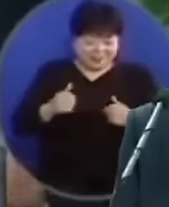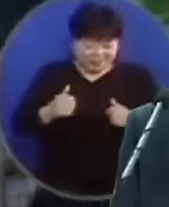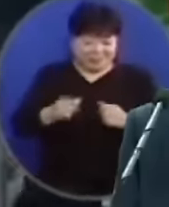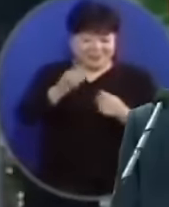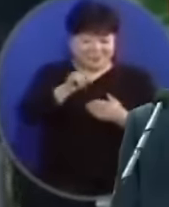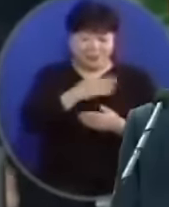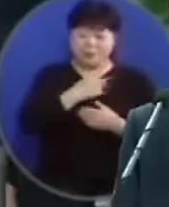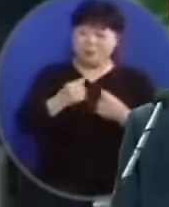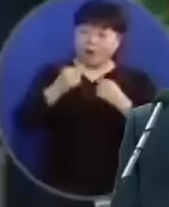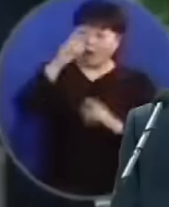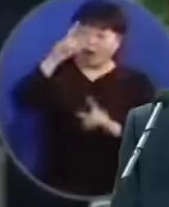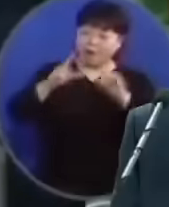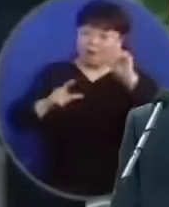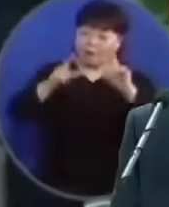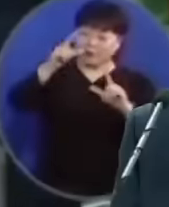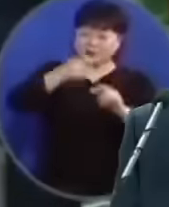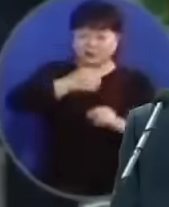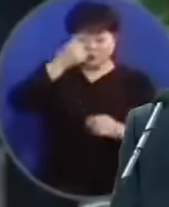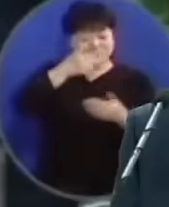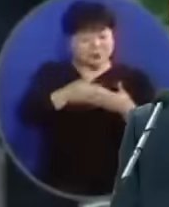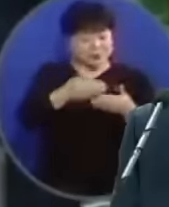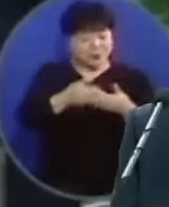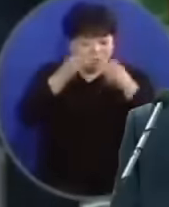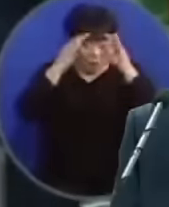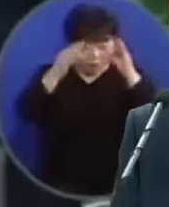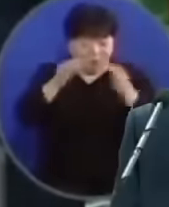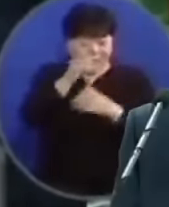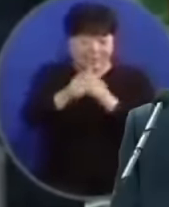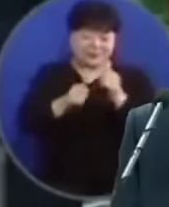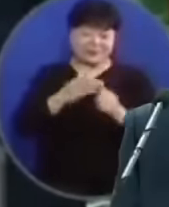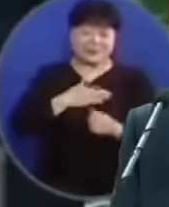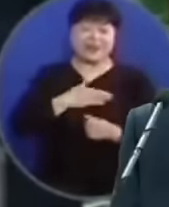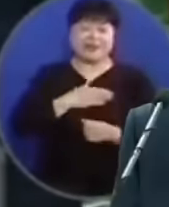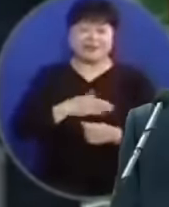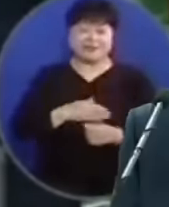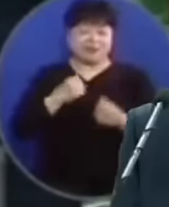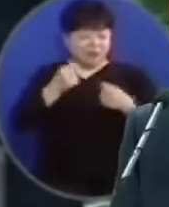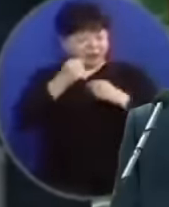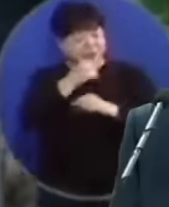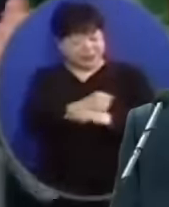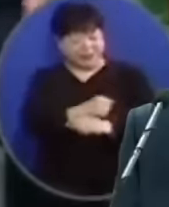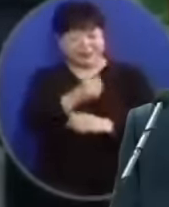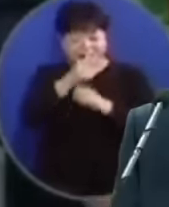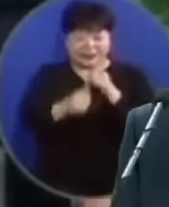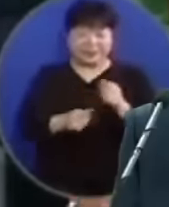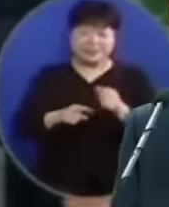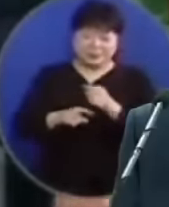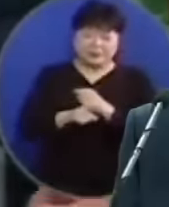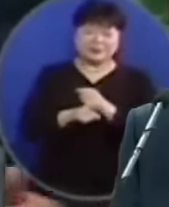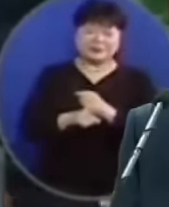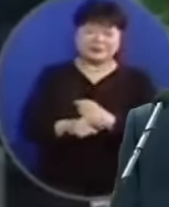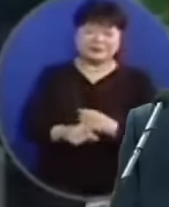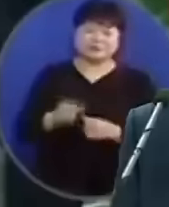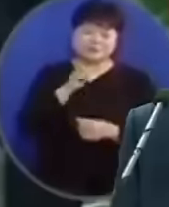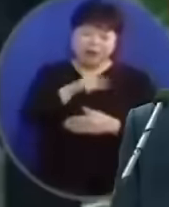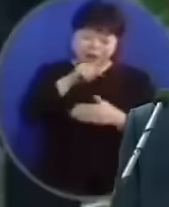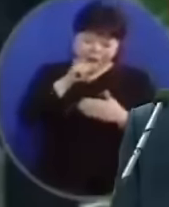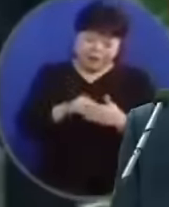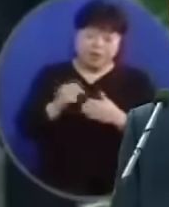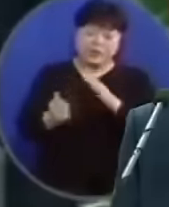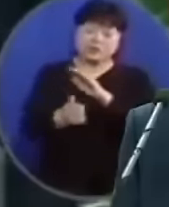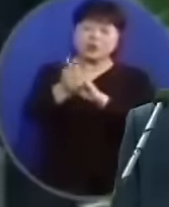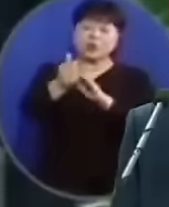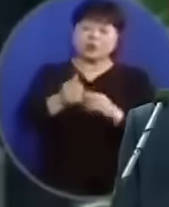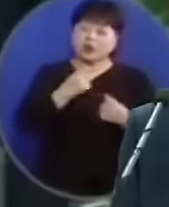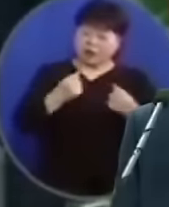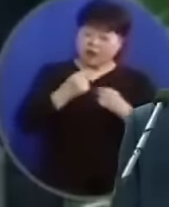하는 건강한 내 모습을 꿈으로 그려보고, 그 다음 하나님 나는 저런 사람입니다, 하나님의 뜻은 저런 사람이고 내 마음의 소원도